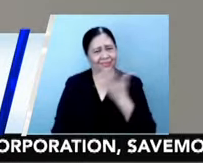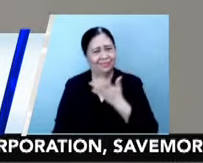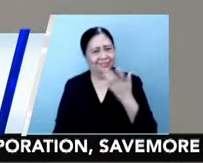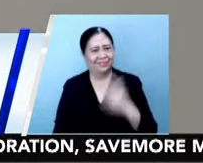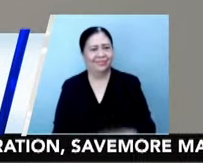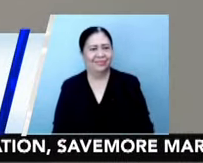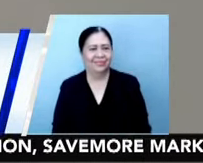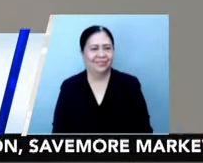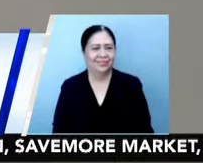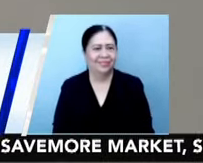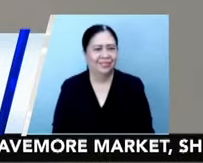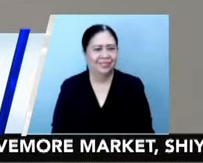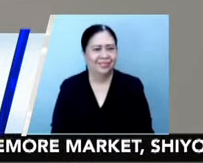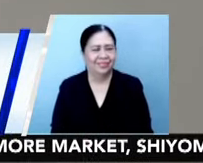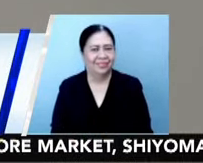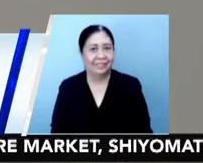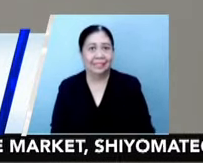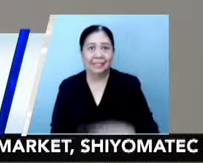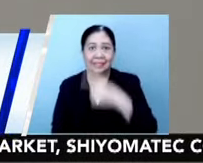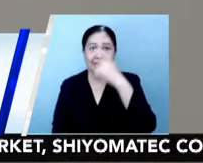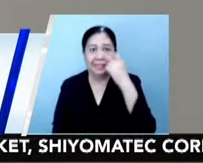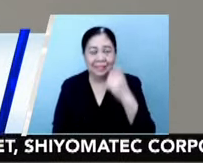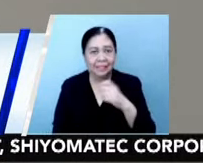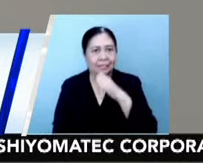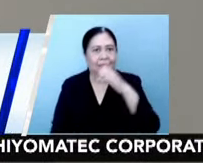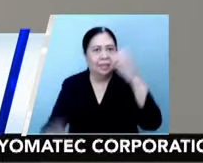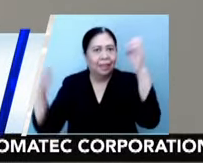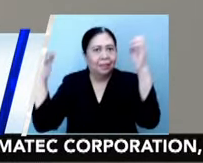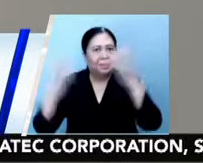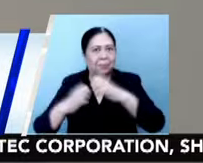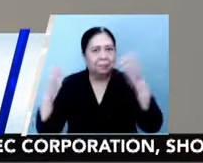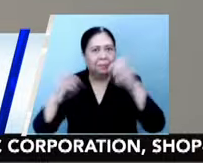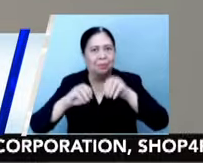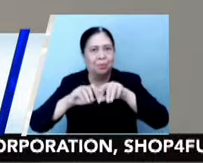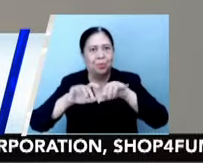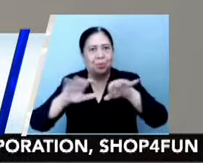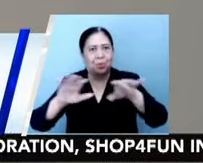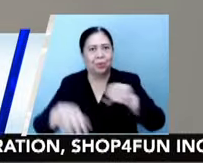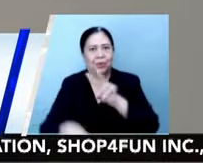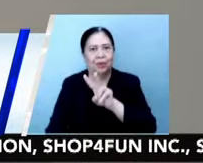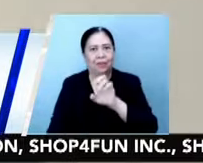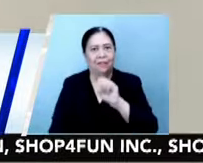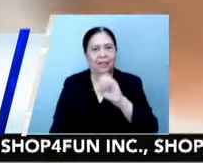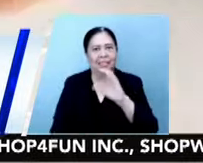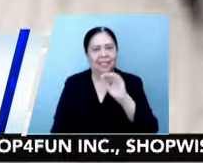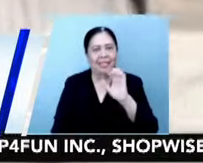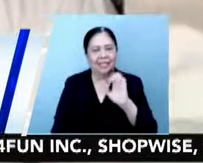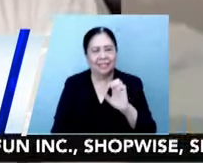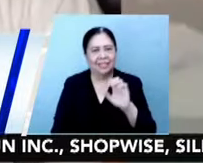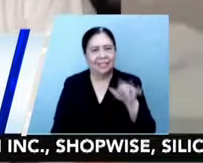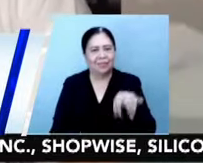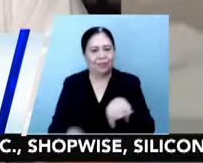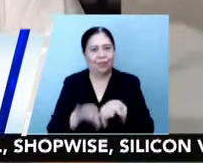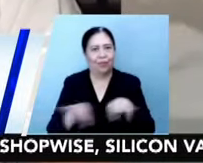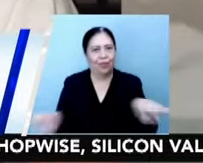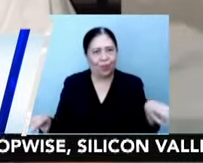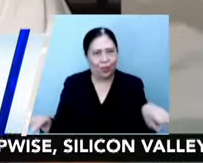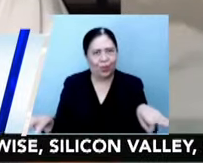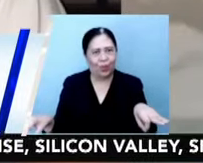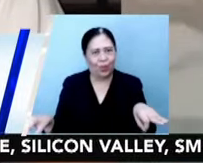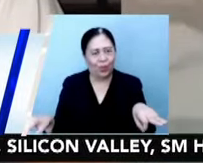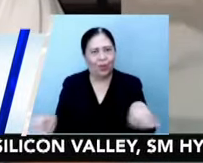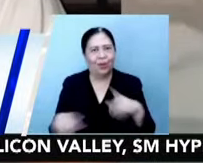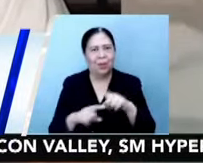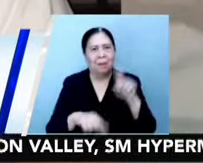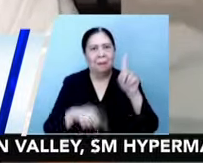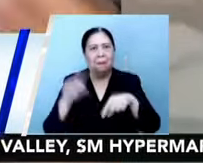anymore. Dahil sa di inaasahang pag-viral ng Versace on the Floor song cover, na ginawan pa ng